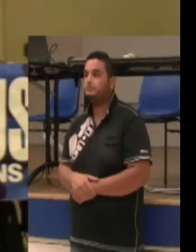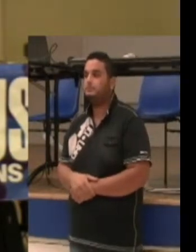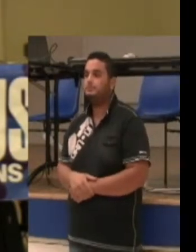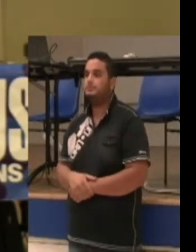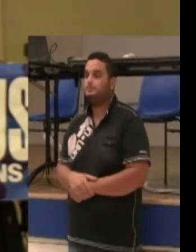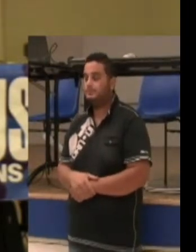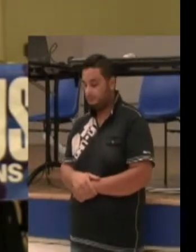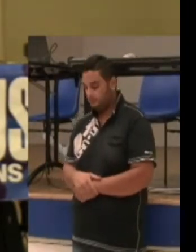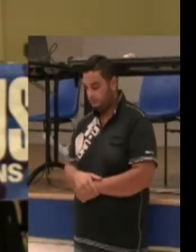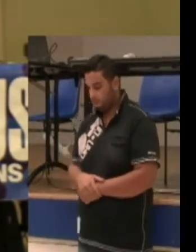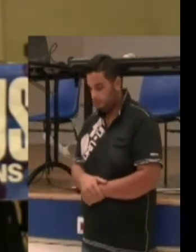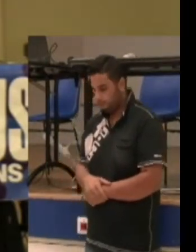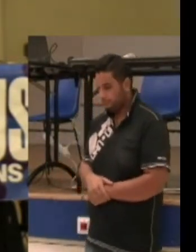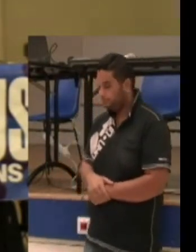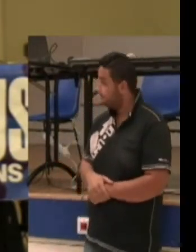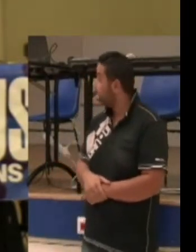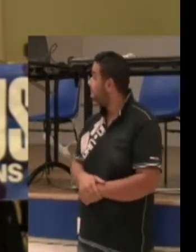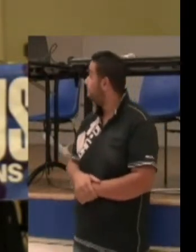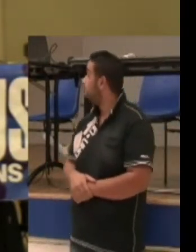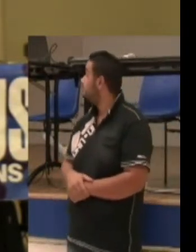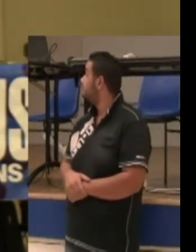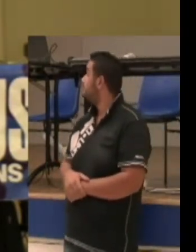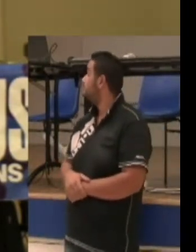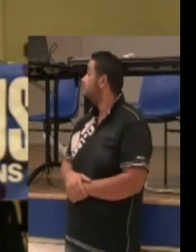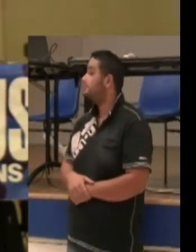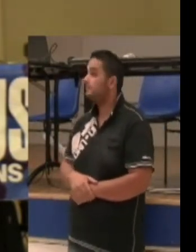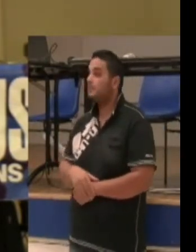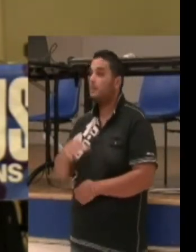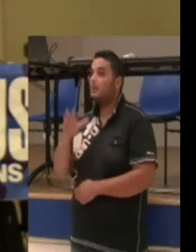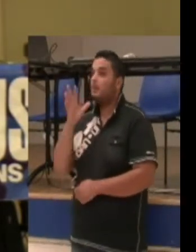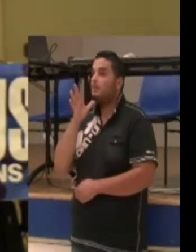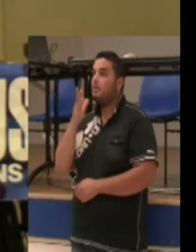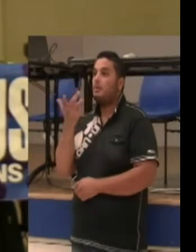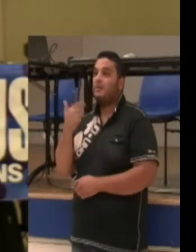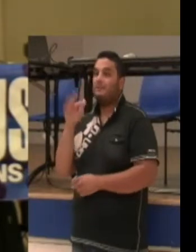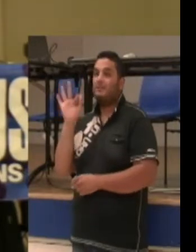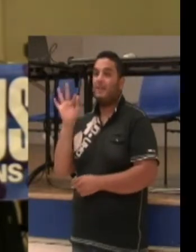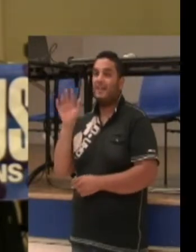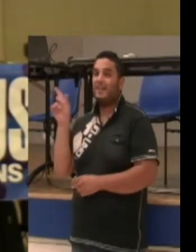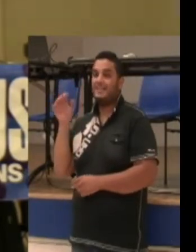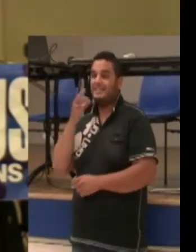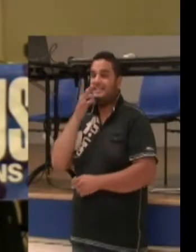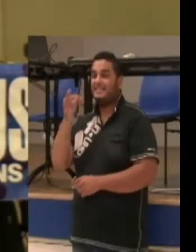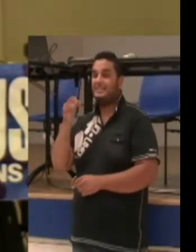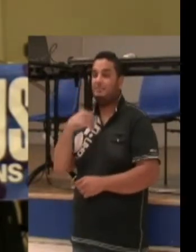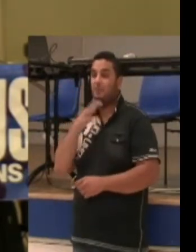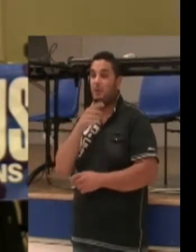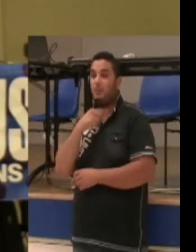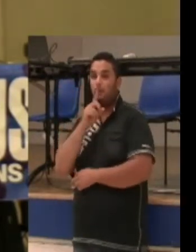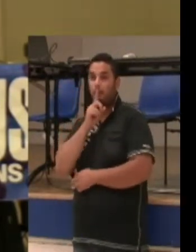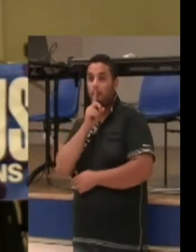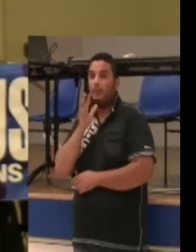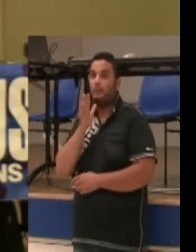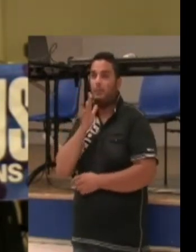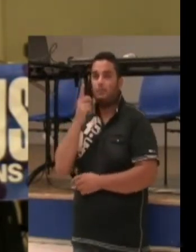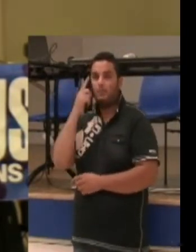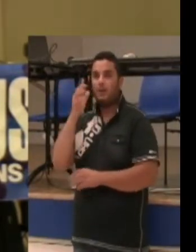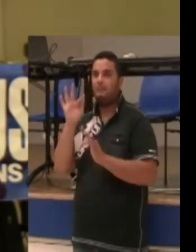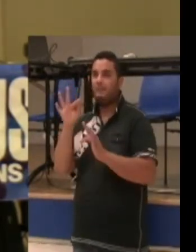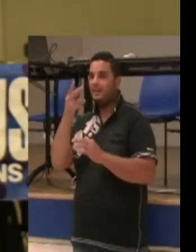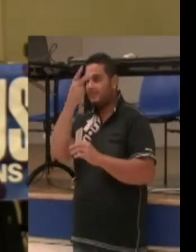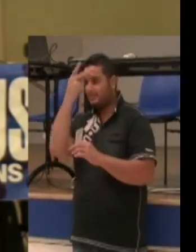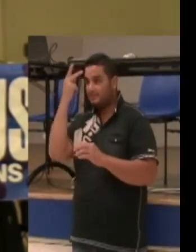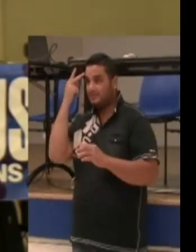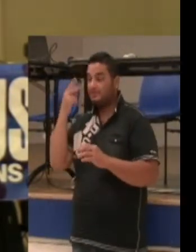Alors, je ne pouvais pas ne pas réagir à ce que disait le frère tout à l'heure. Je voulais juste, avant d'aborder